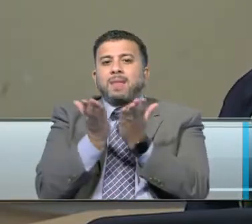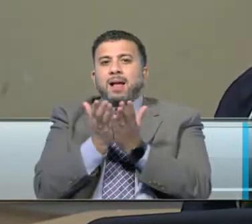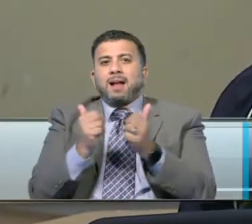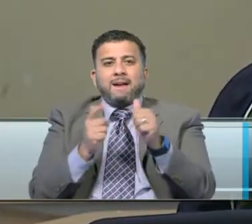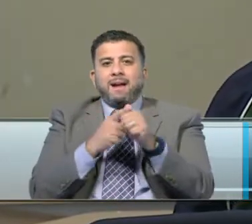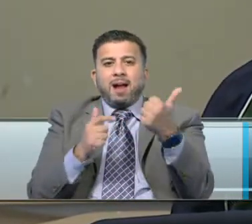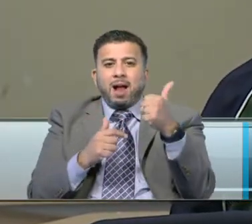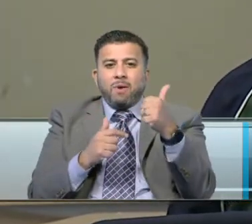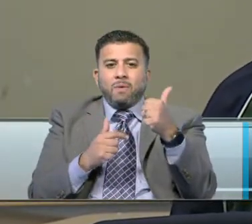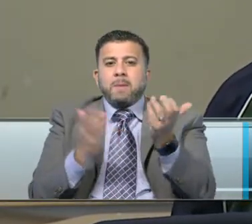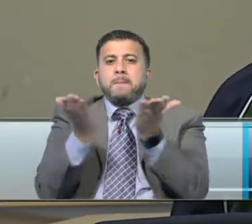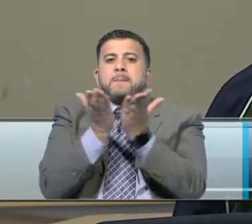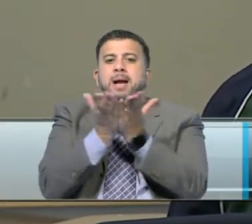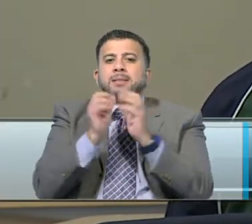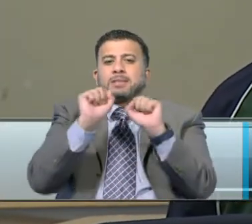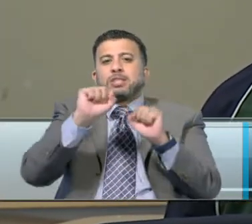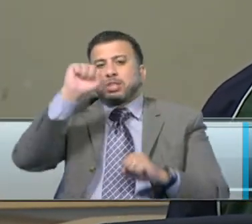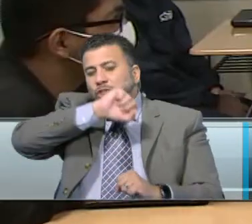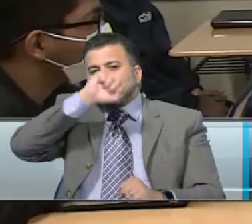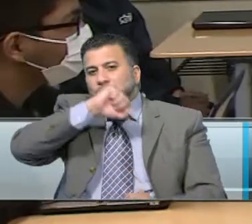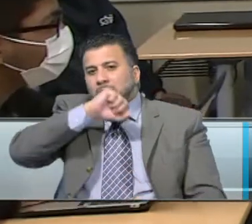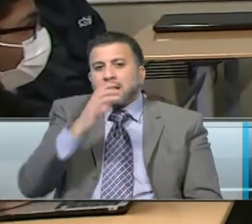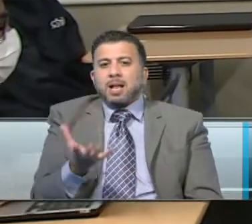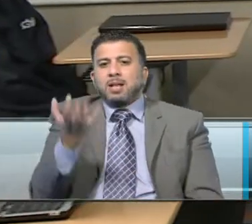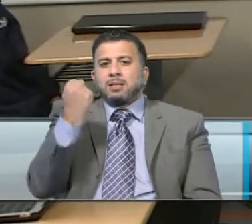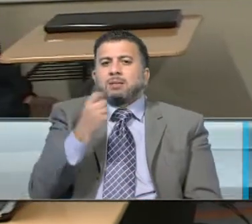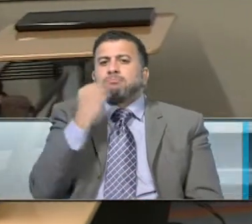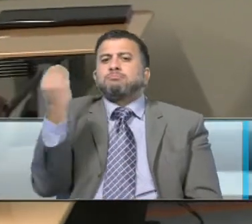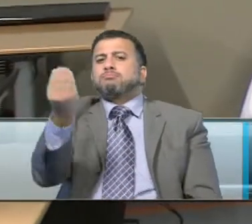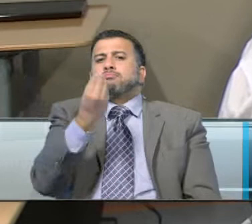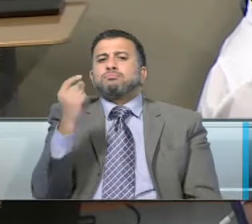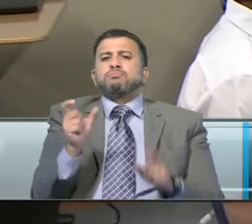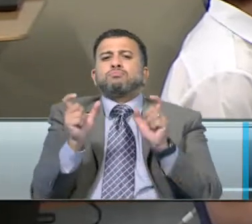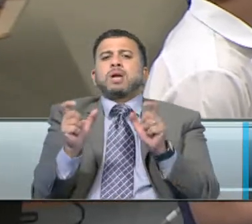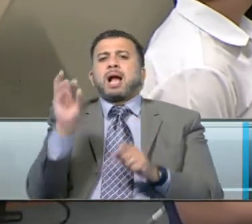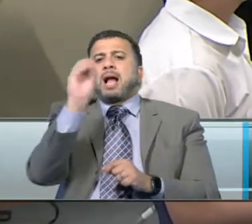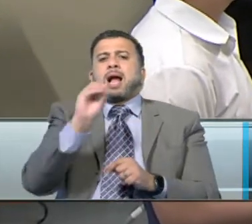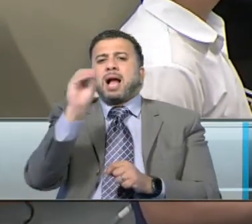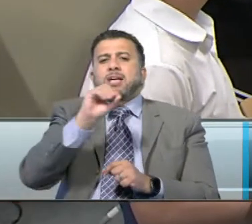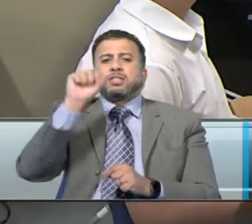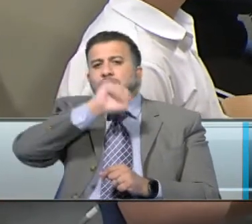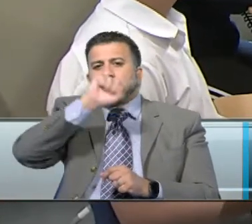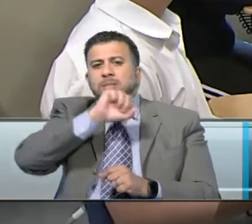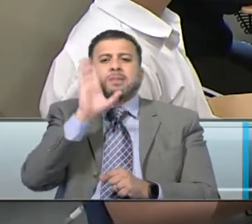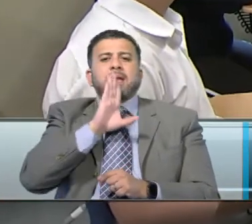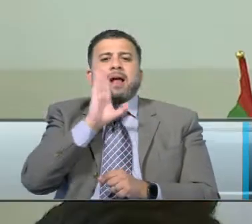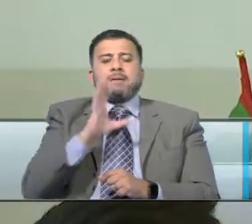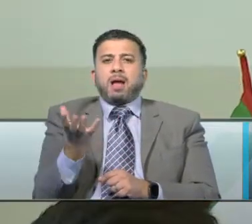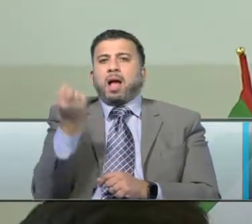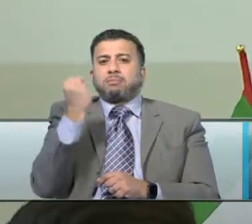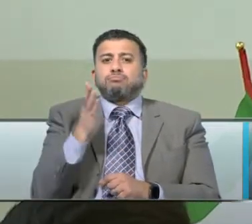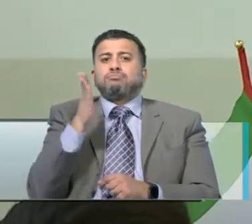التي رصدناها في مدارس الشارقة الخاصة أثناء جولة لمشرفي هيئة الشارقة للتعليم الخاص